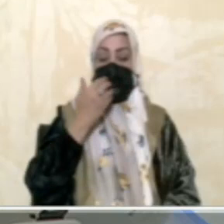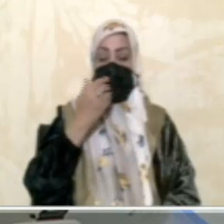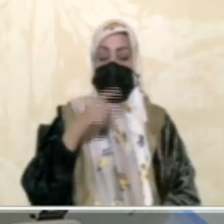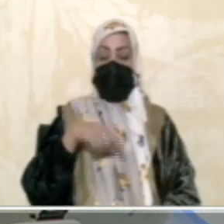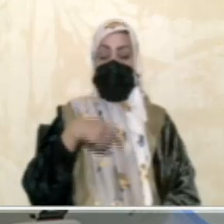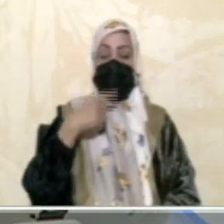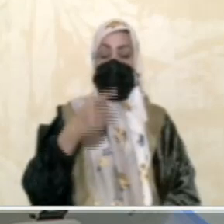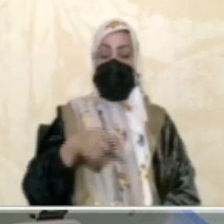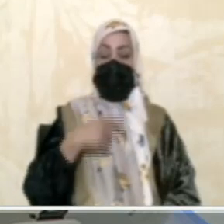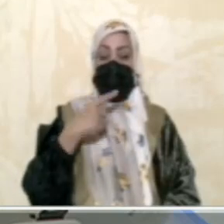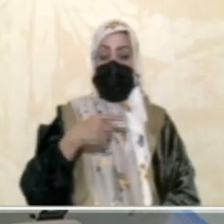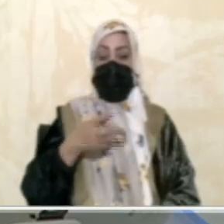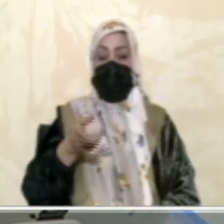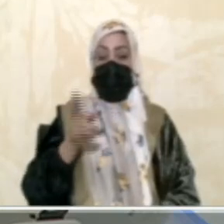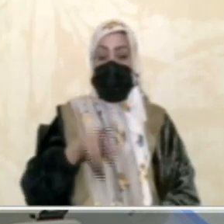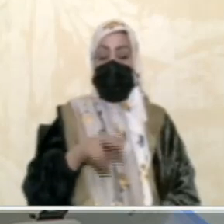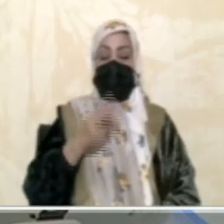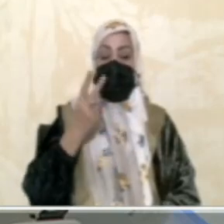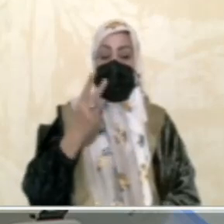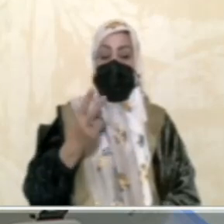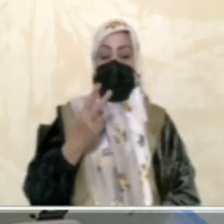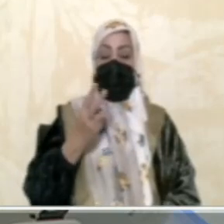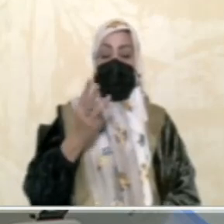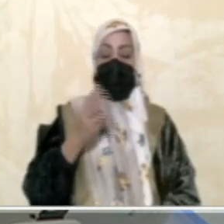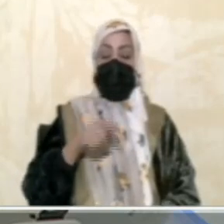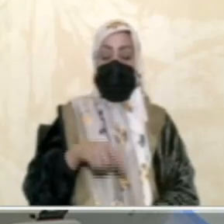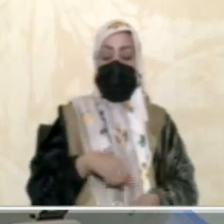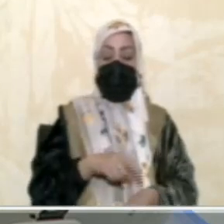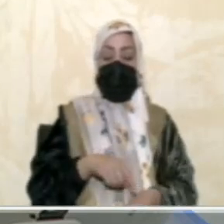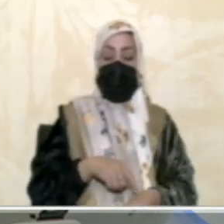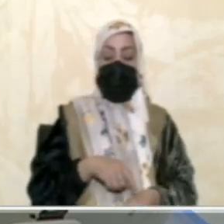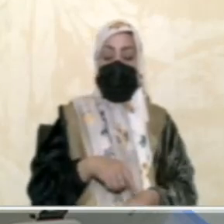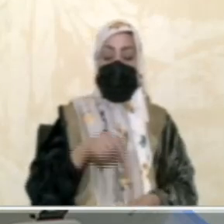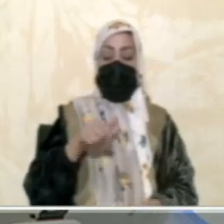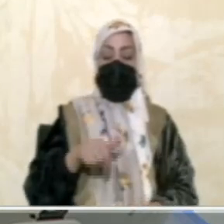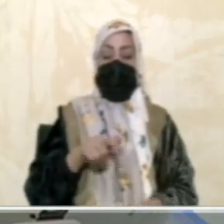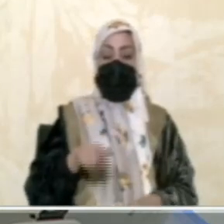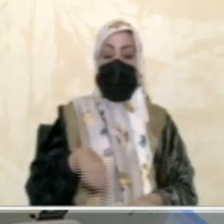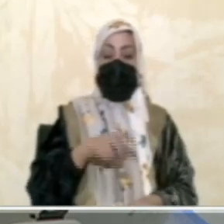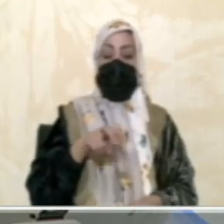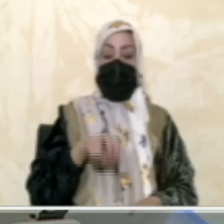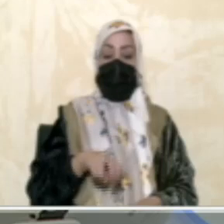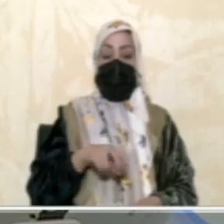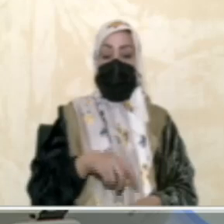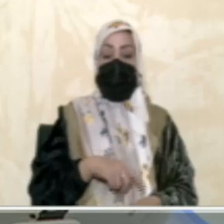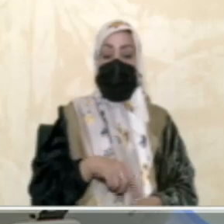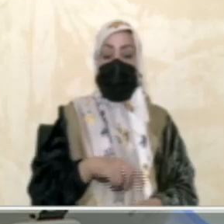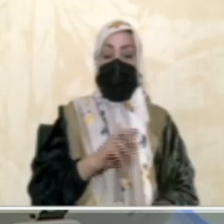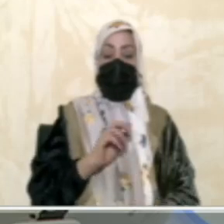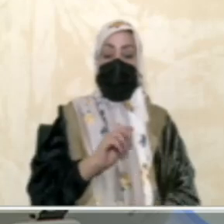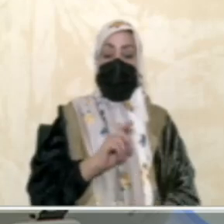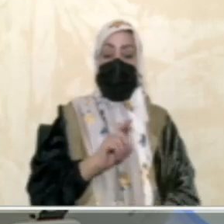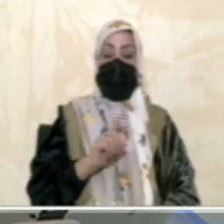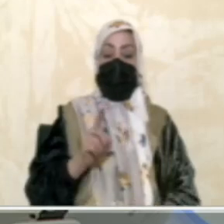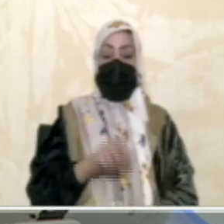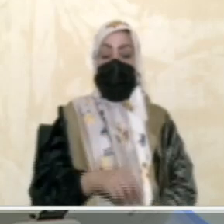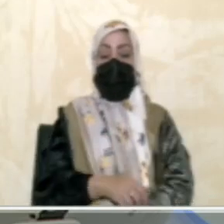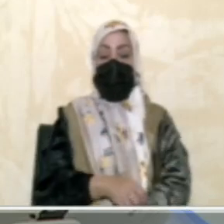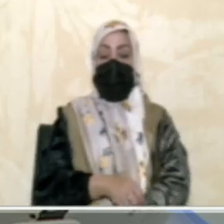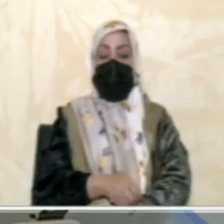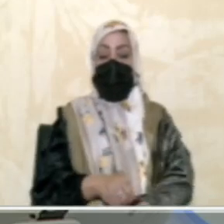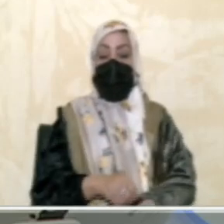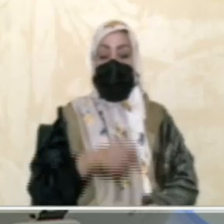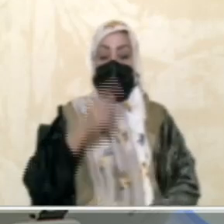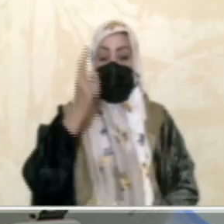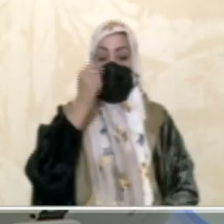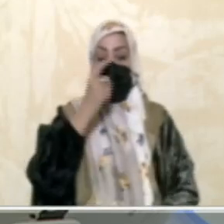ناس ياخذوا كل ست ساعات وفي اللي ياخذ كل ثمانيه ساعات فهذا لا يتصور ان يضع القطره في الليل لابد من ان يضعها